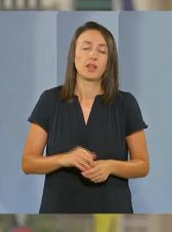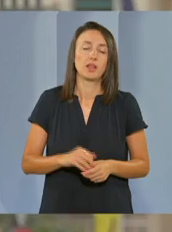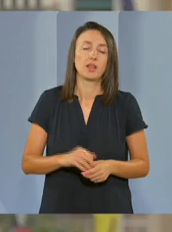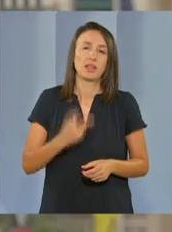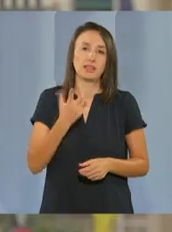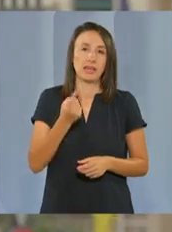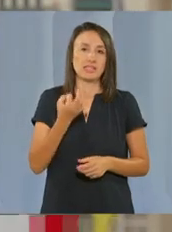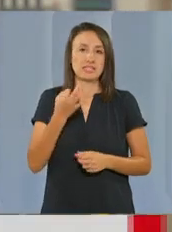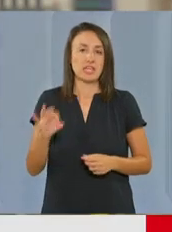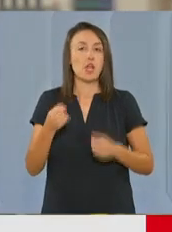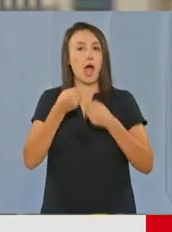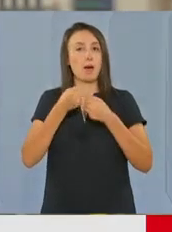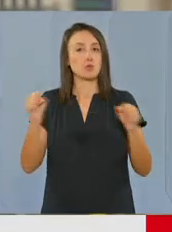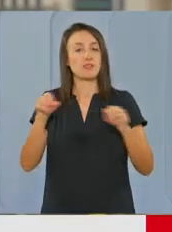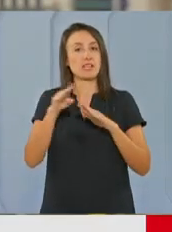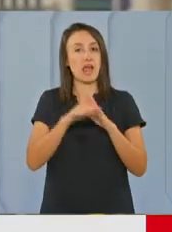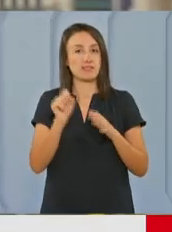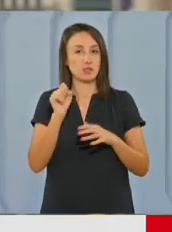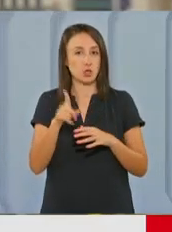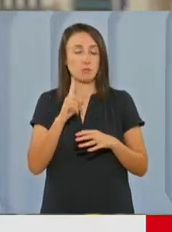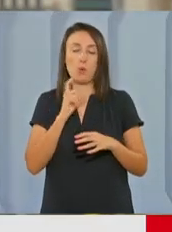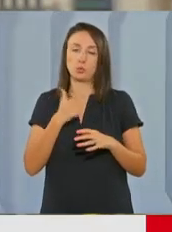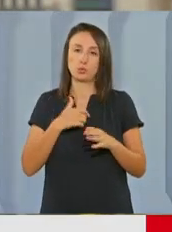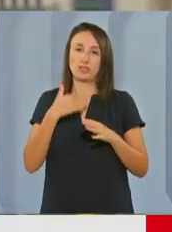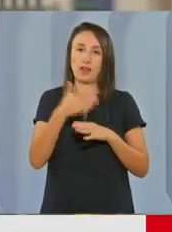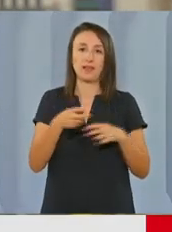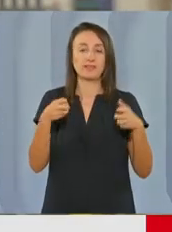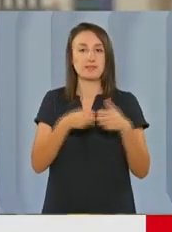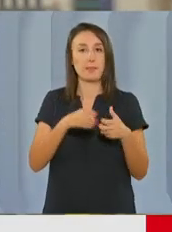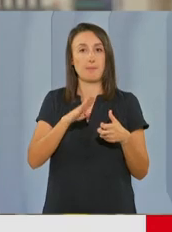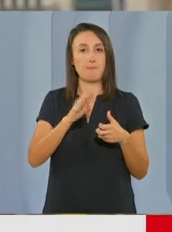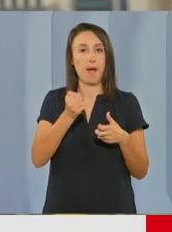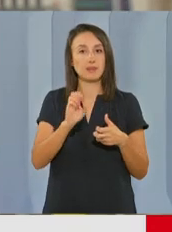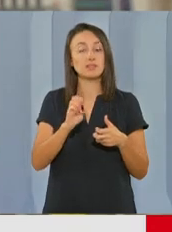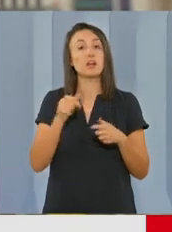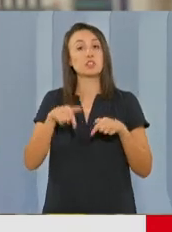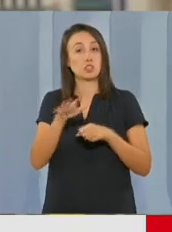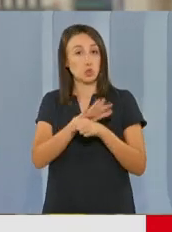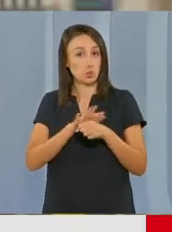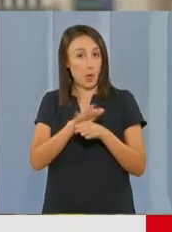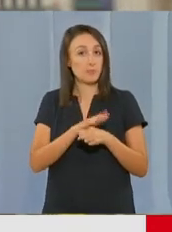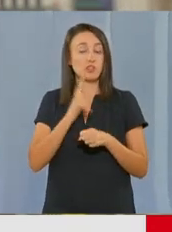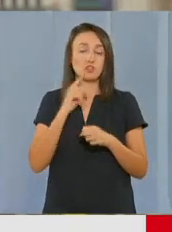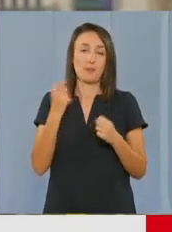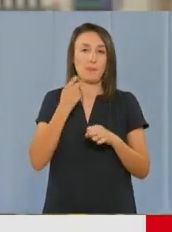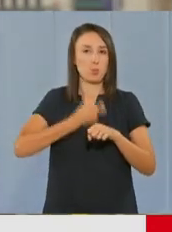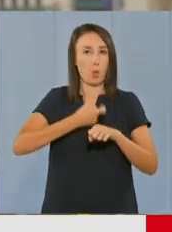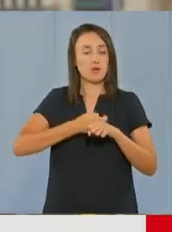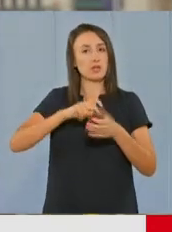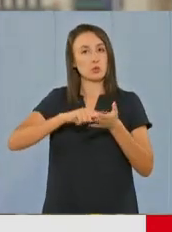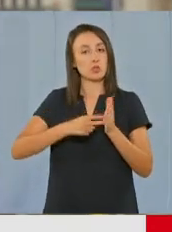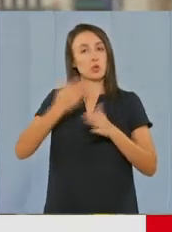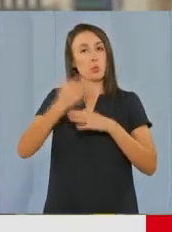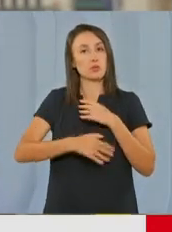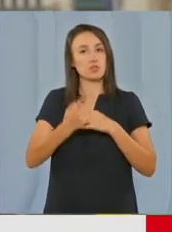3 din 10 absolvenți de clasa a 12 au reușit să treacă examenul de bacalaureat în această toamnă. Sunt cele mai proaste rezultate din